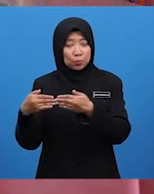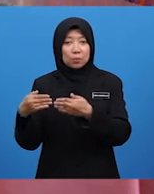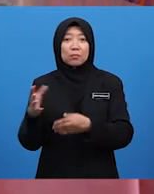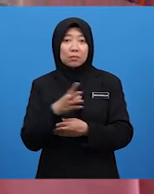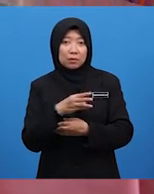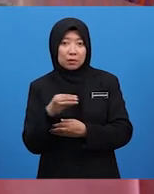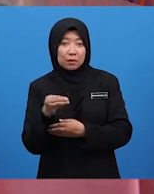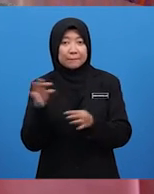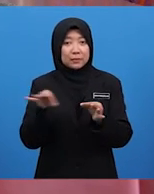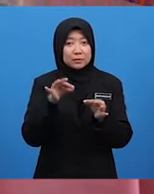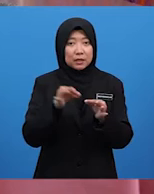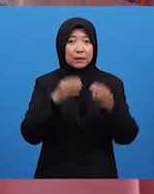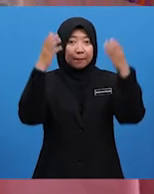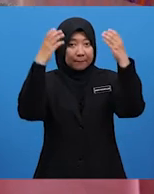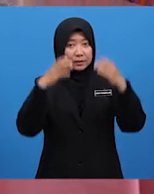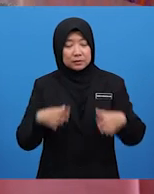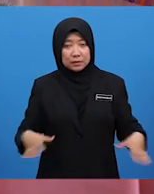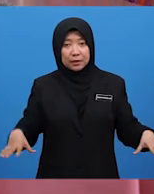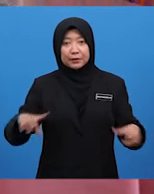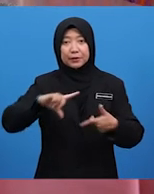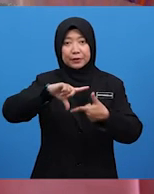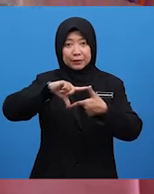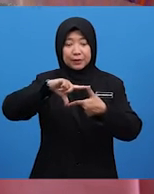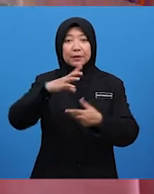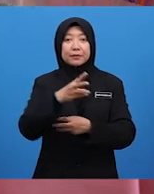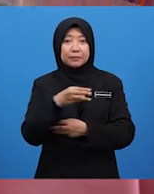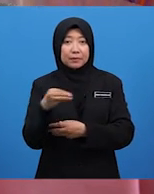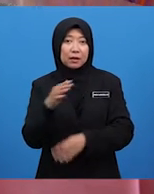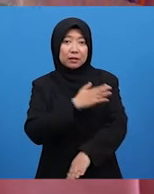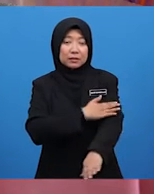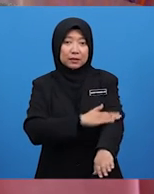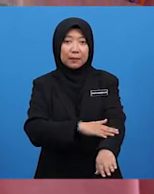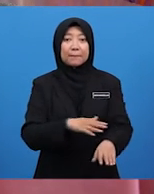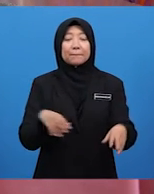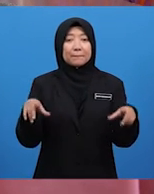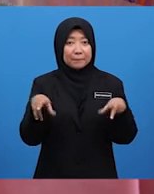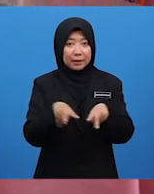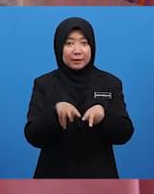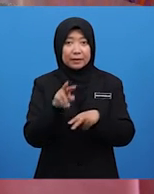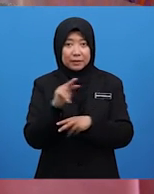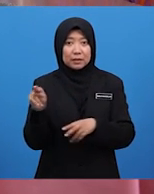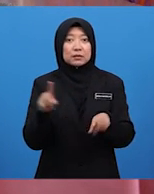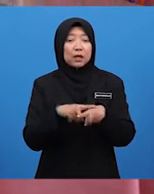dan menjahit pesak, kekek dan lengan padanan. Tapi sebelum